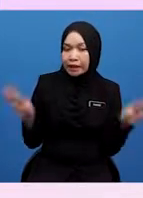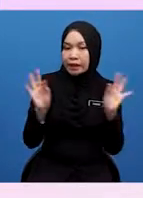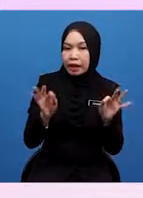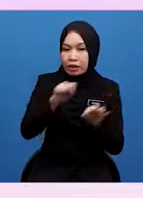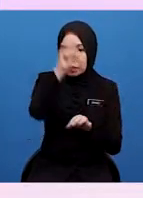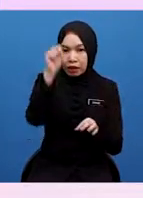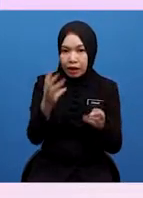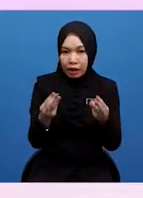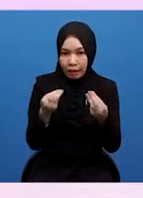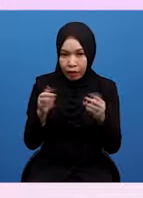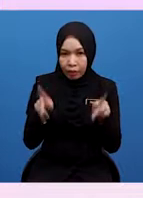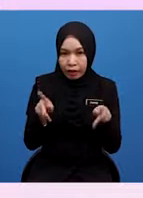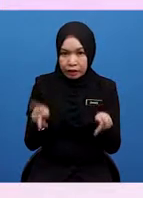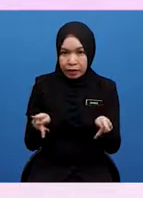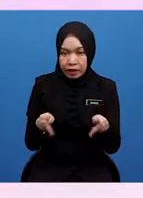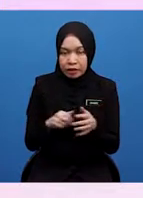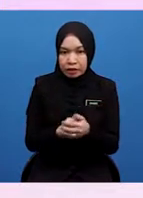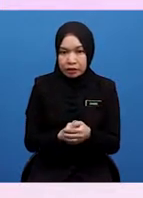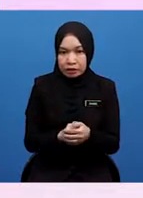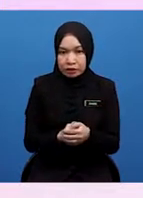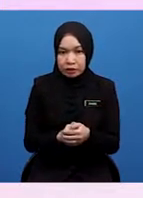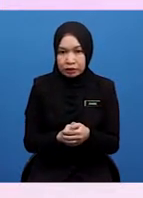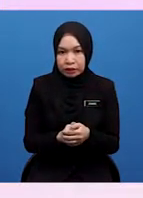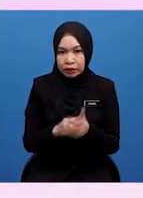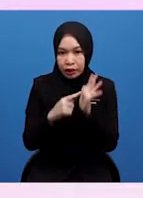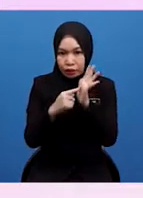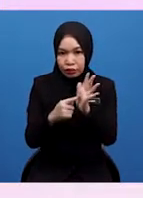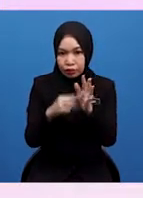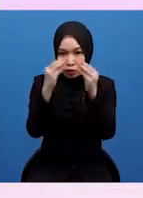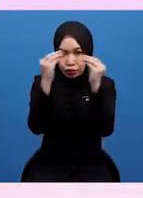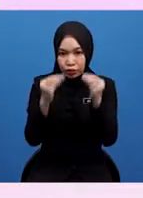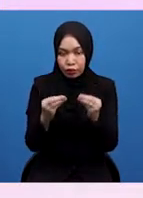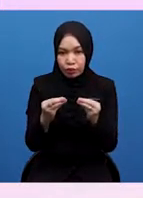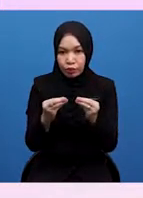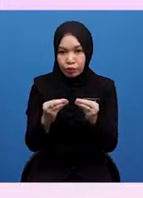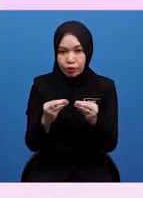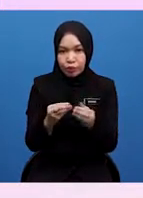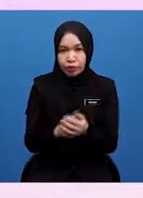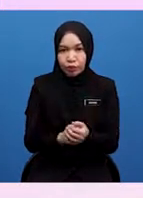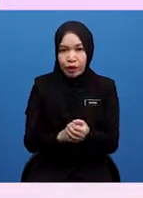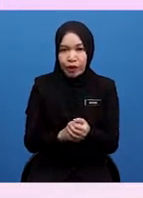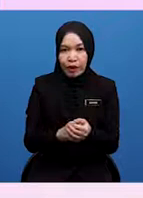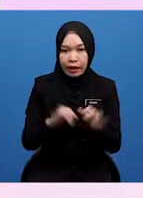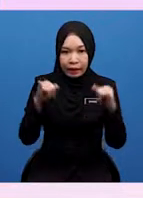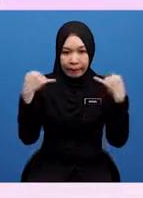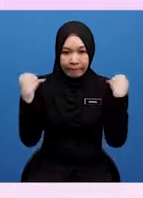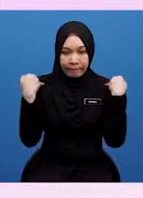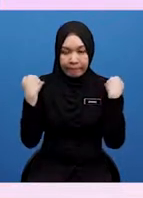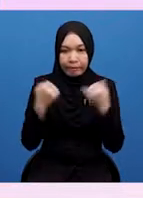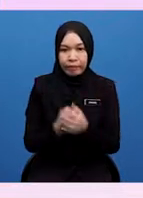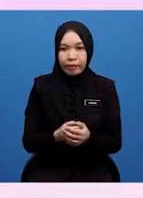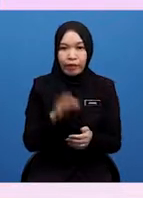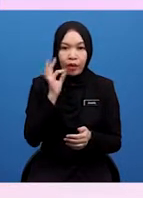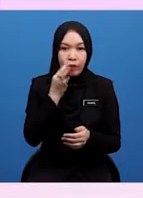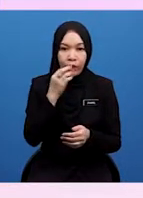mengkehendaki pelajar menunjukkan jumlah nilai import buah-buahan tropika terpilih, ini